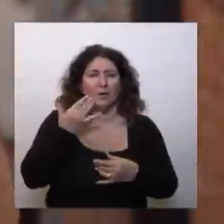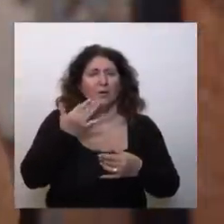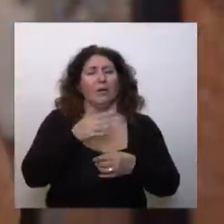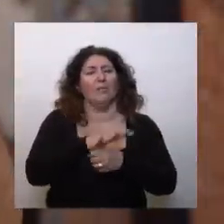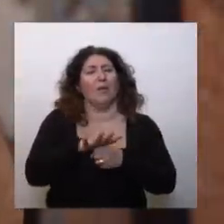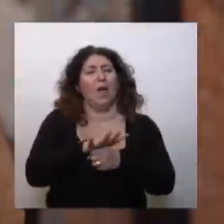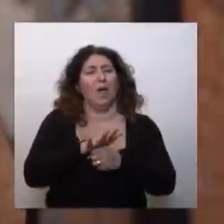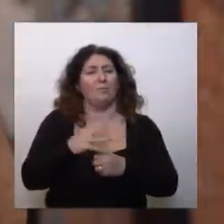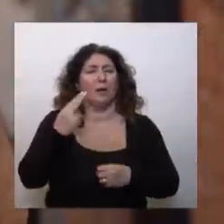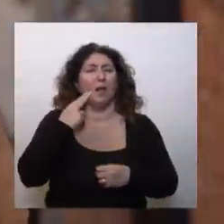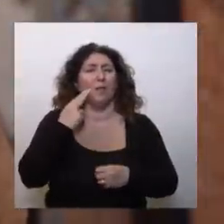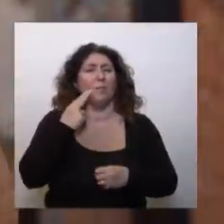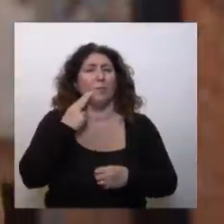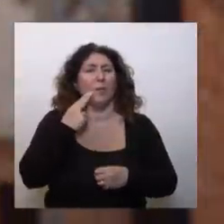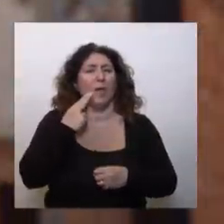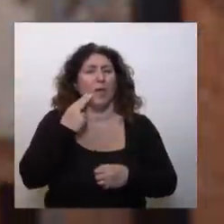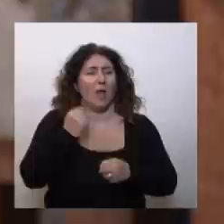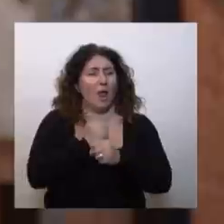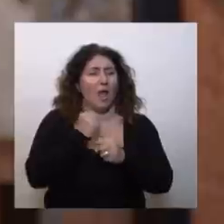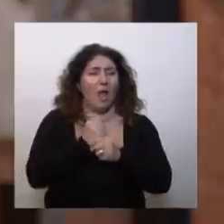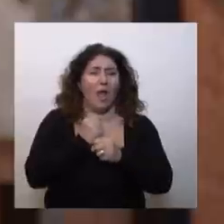fa splendere la tua luce.